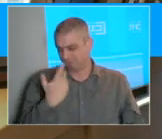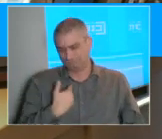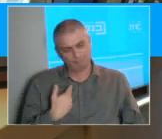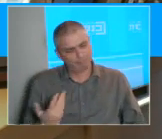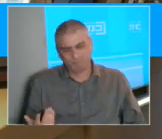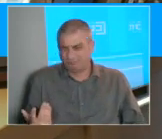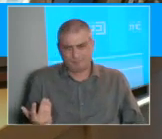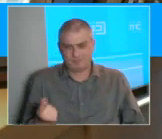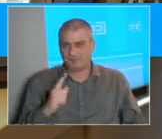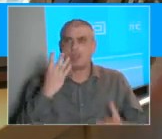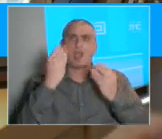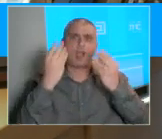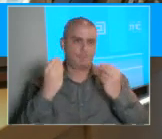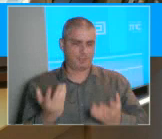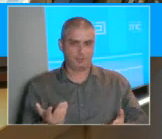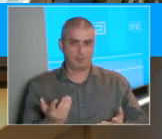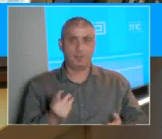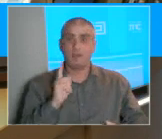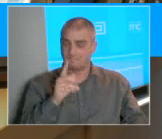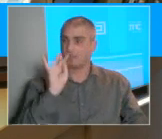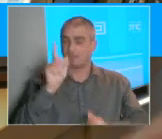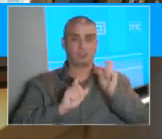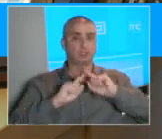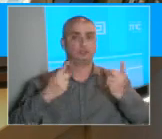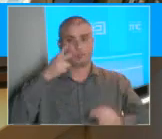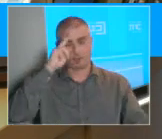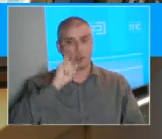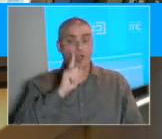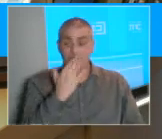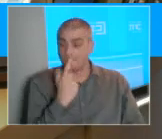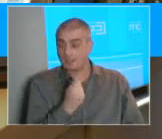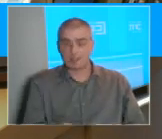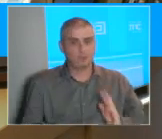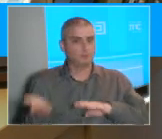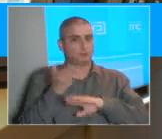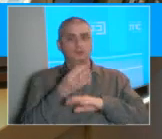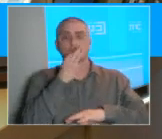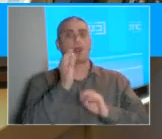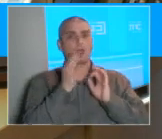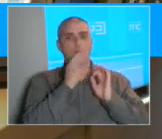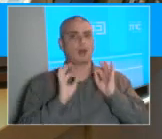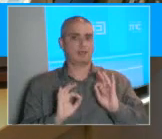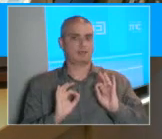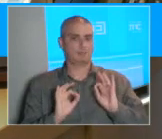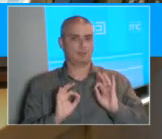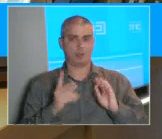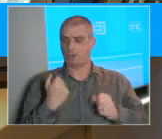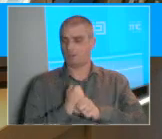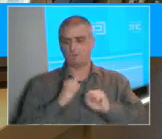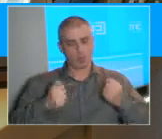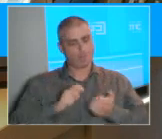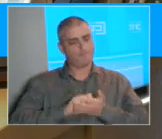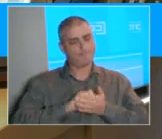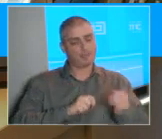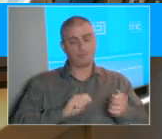הן לא מבוטלות הייתי אומר, וגם כלפי אחרים בליכוד, אבל כאשר מעלים שאלה לגיטימית על פועלו של